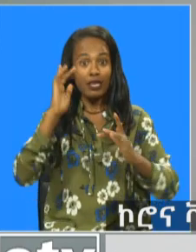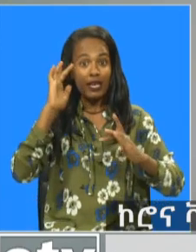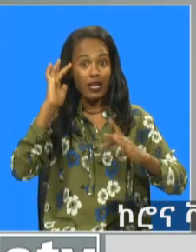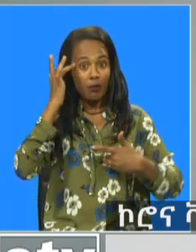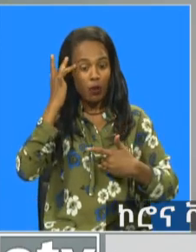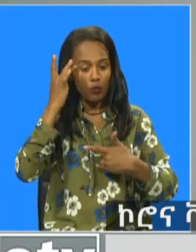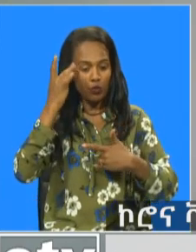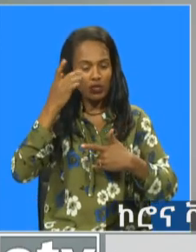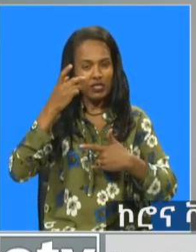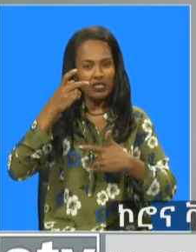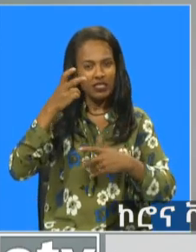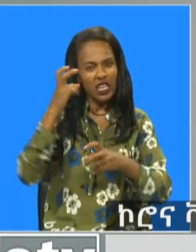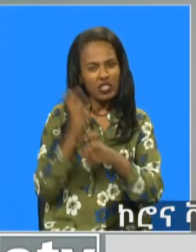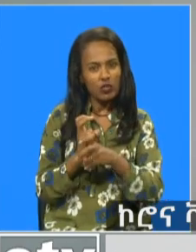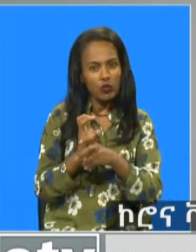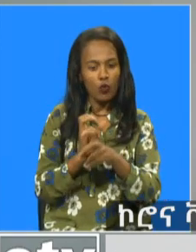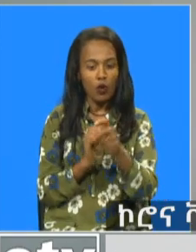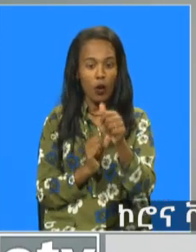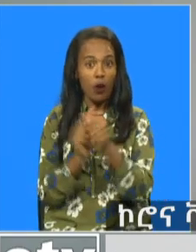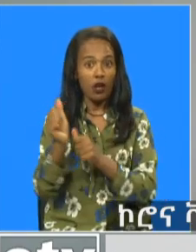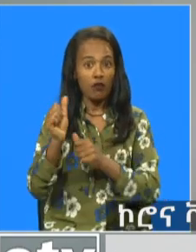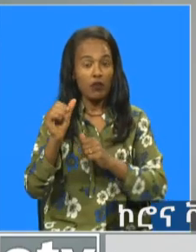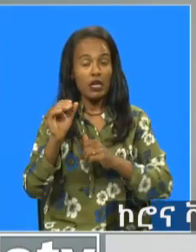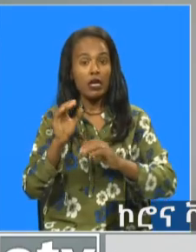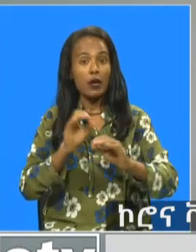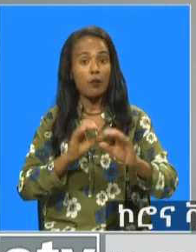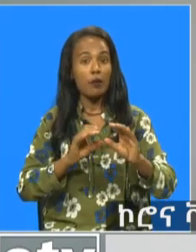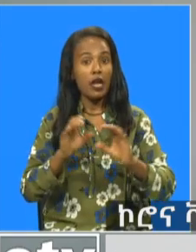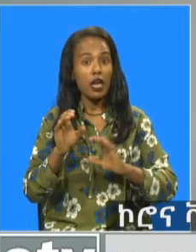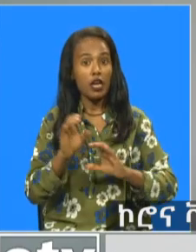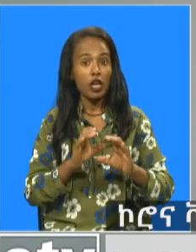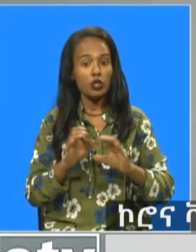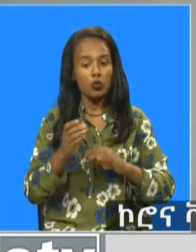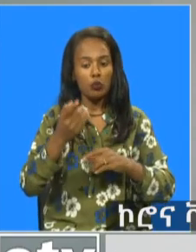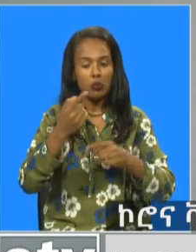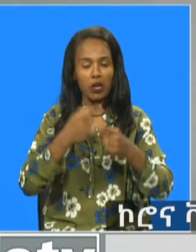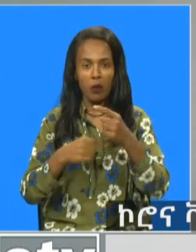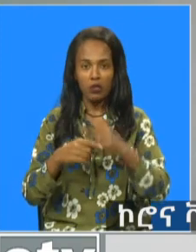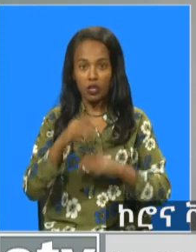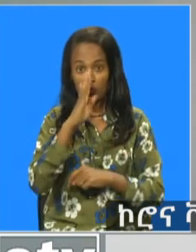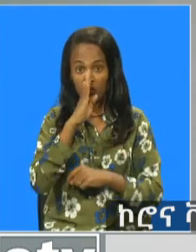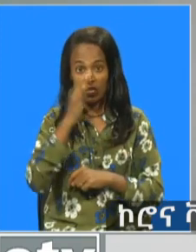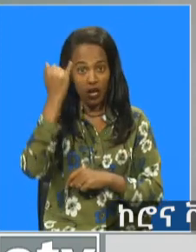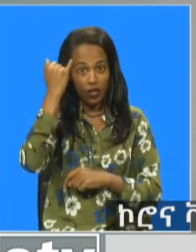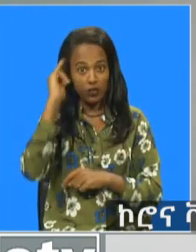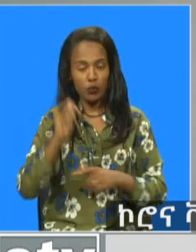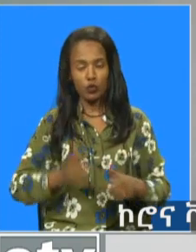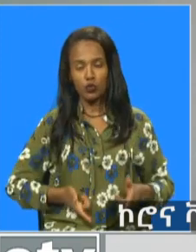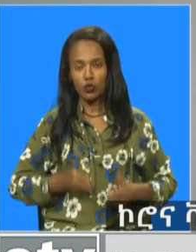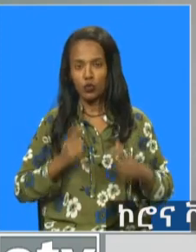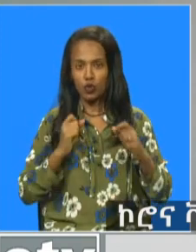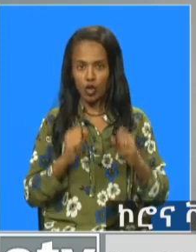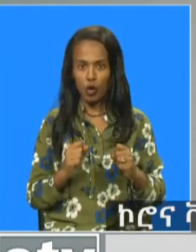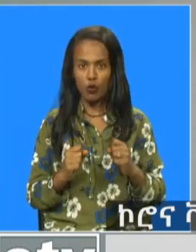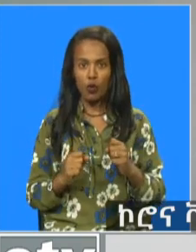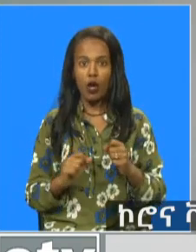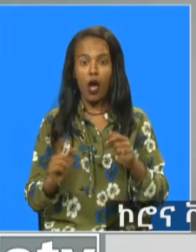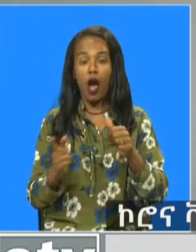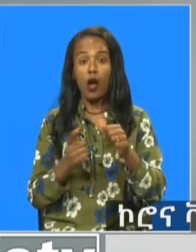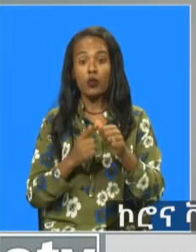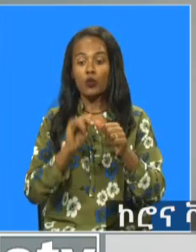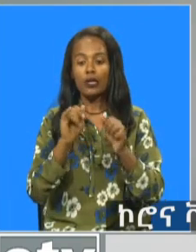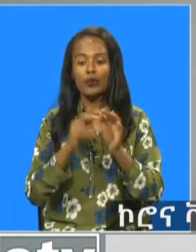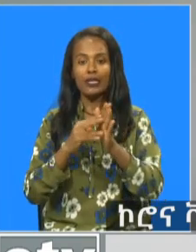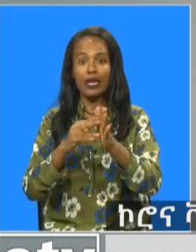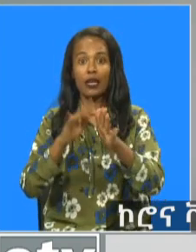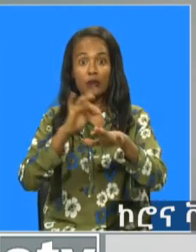ተጽዕኖ ለመቋቋም ምናደርጋቸው ደግሞ እናመጣቸው የፈጠራ ሐሳቦች ሊኖር ይችላሉ። አንድ